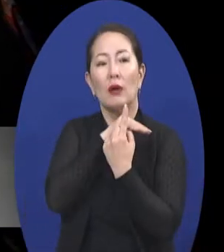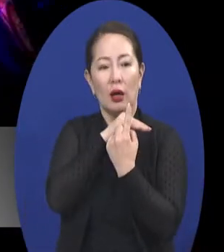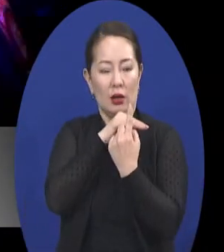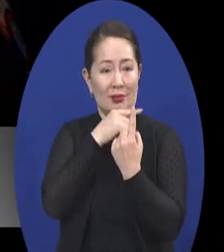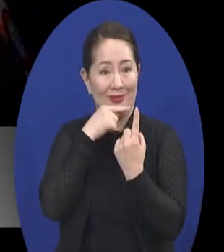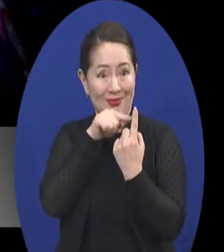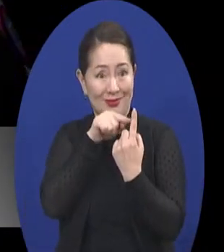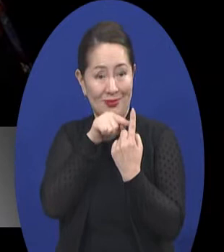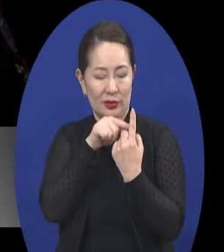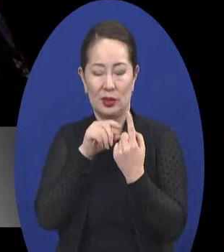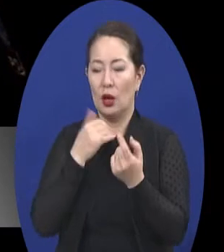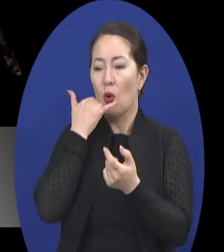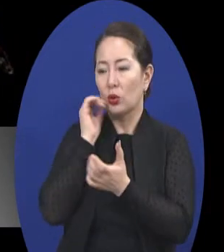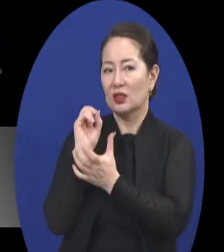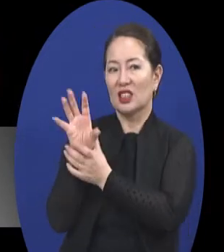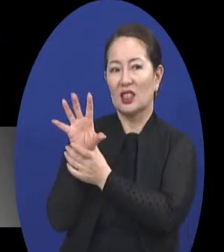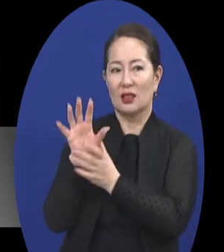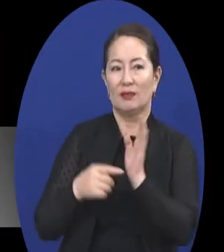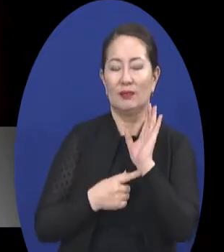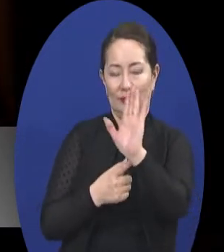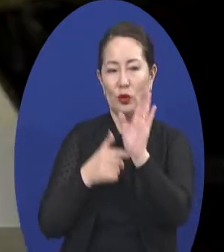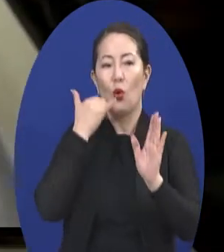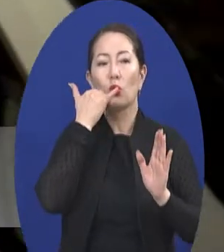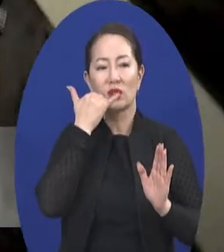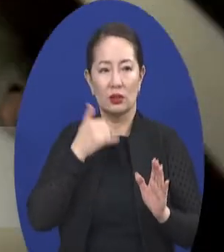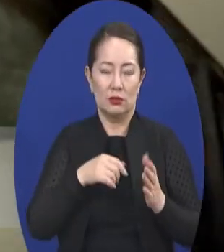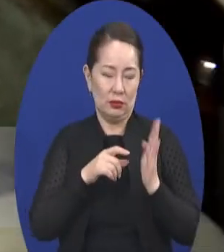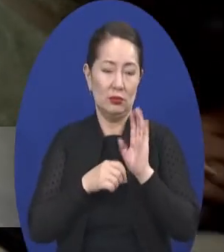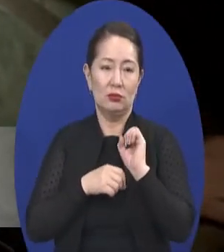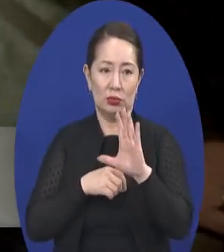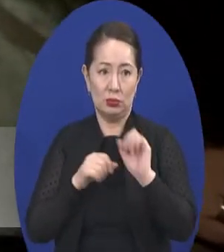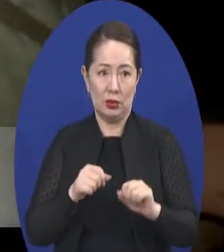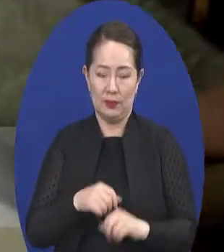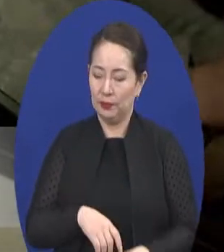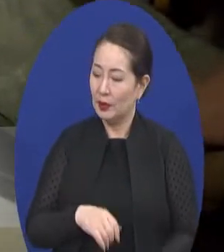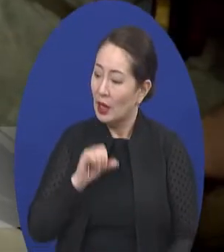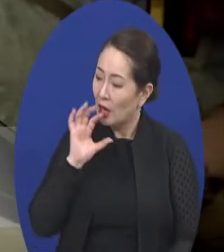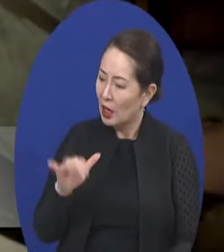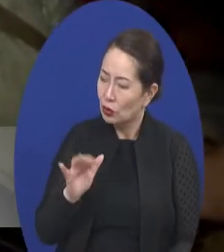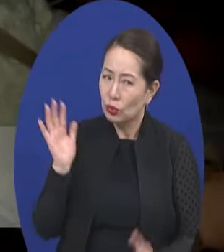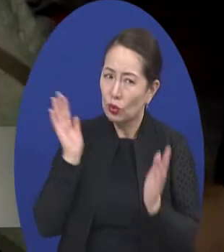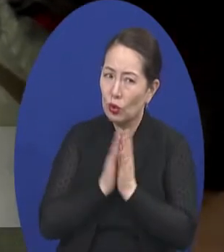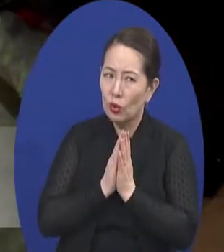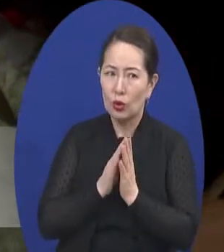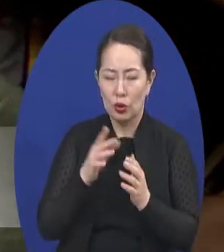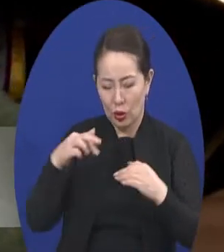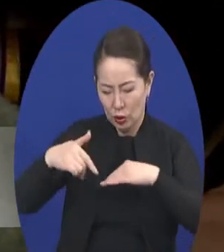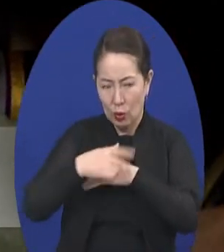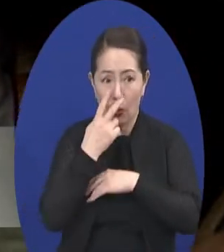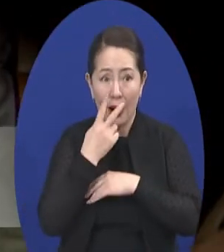гар усныхаа гэрлийг асааж анхааруулах гэж цагдаагийн байгууллагад уриалж байна. Арийн цагаар ер нь үзэгдэх орчин хязгаарлагдсан зорчиход ер нь явган зорчигч харагдаж